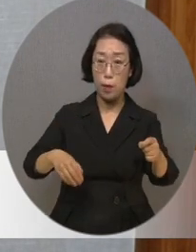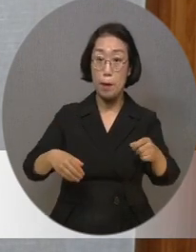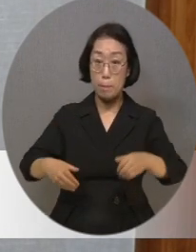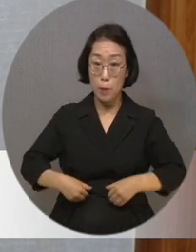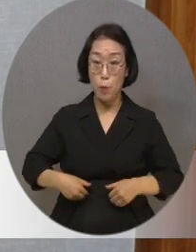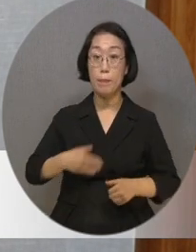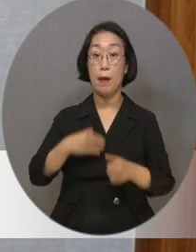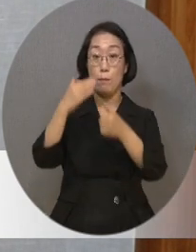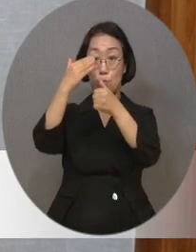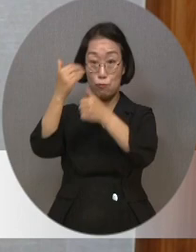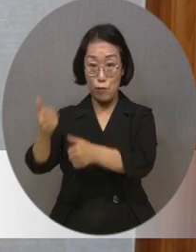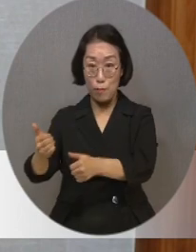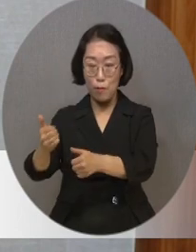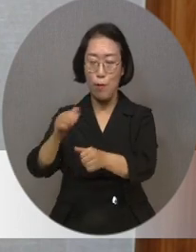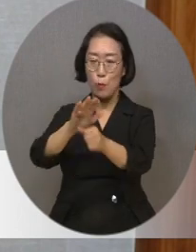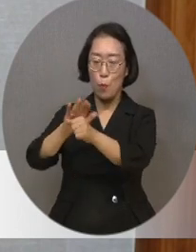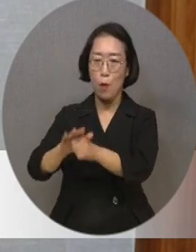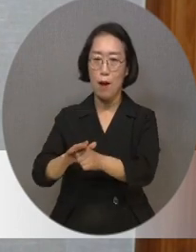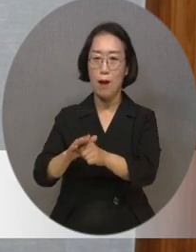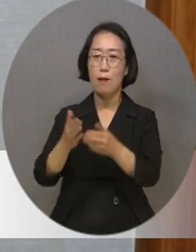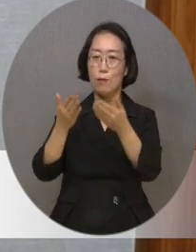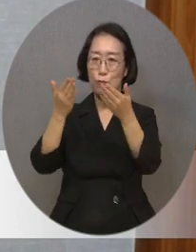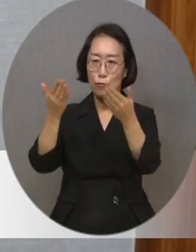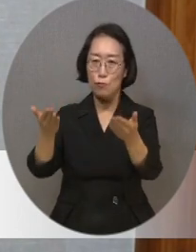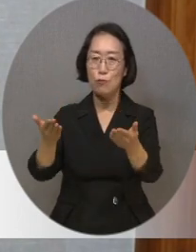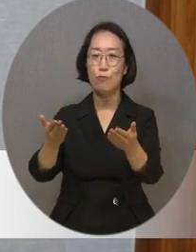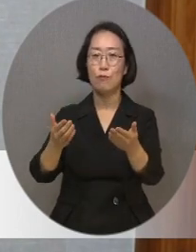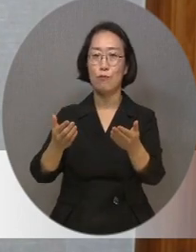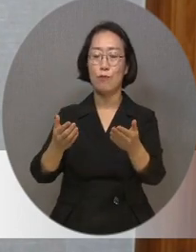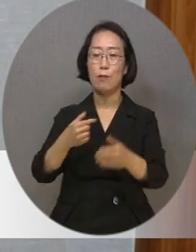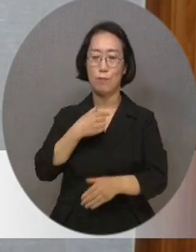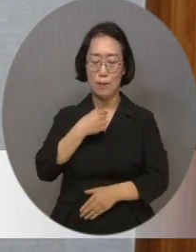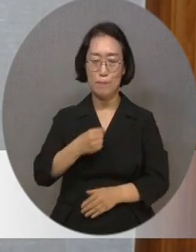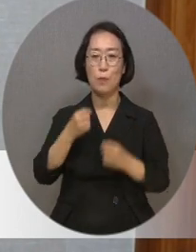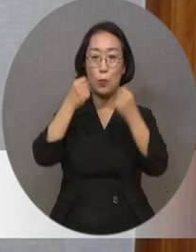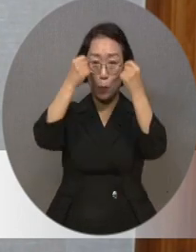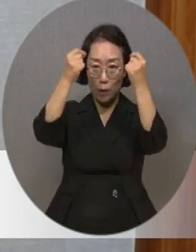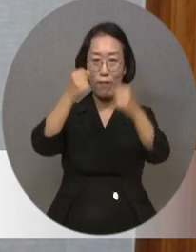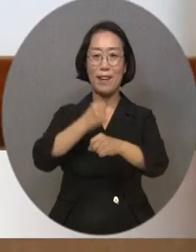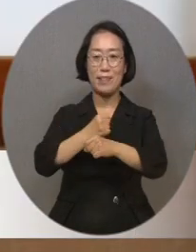찾아가서 힘든 데까지 최선을 다해서 의료에 봉사할 수 있도록 노력하겠습니다.